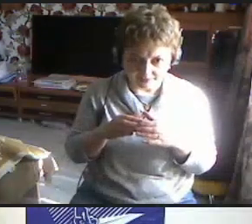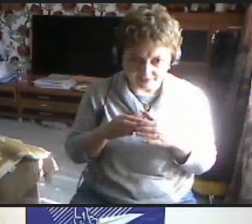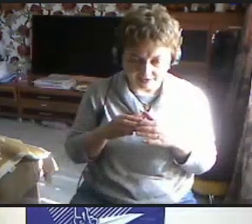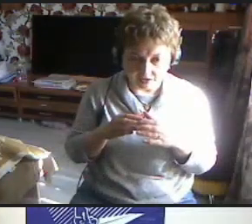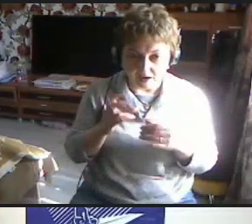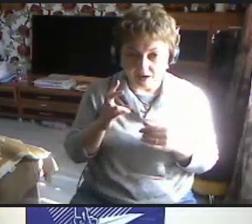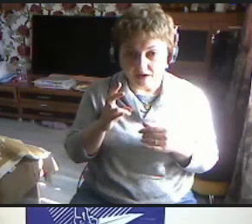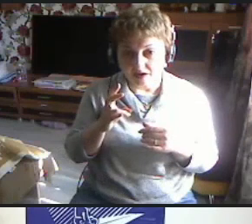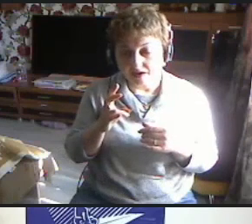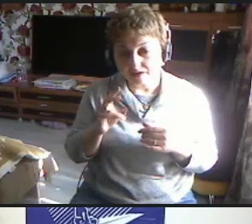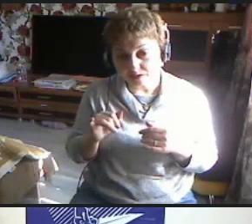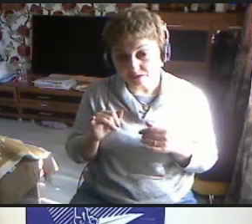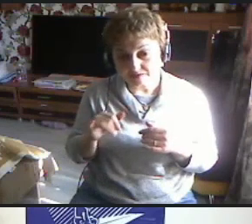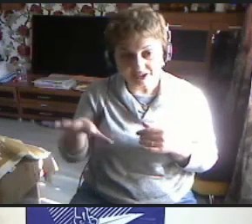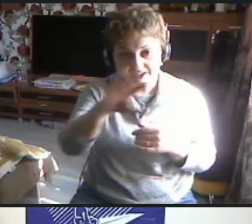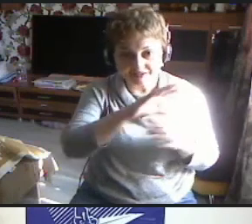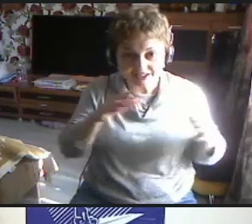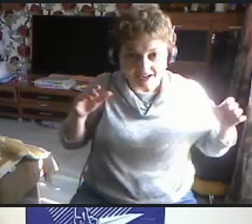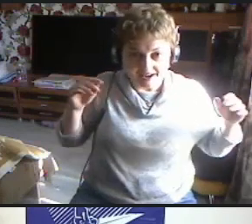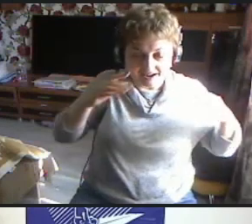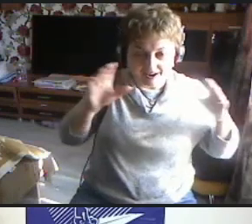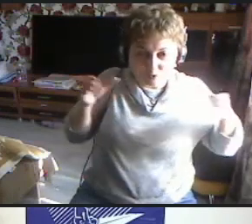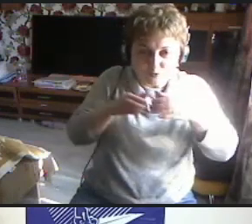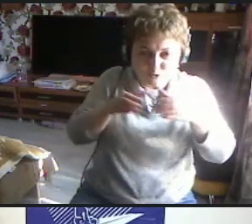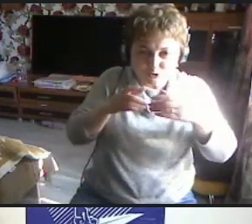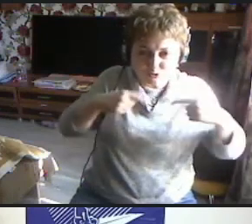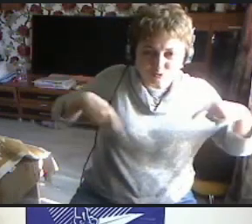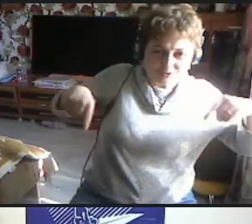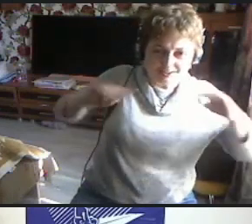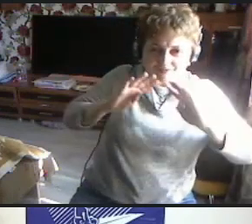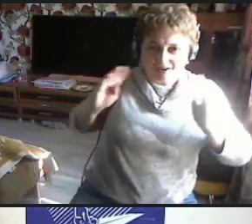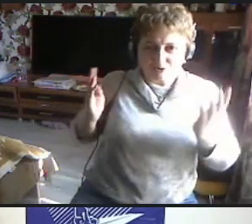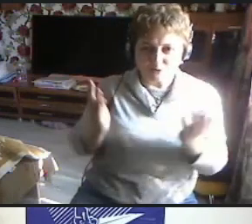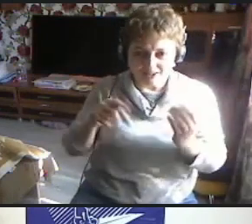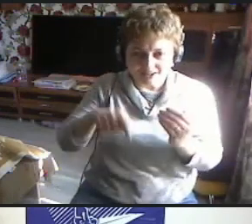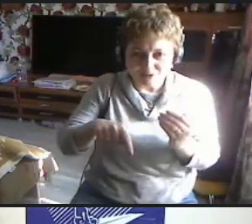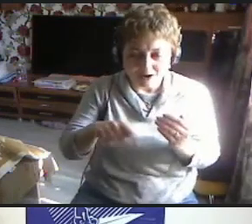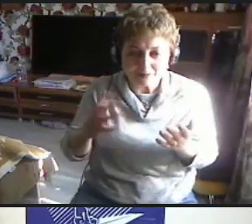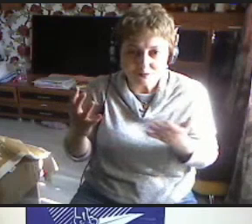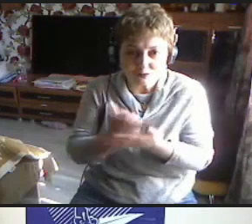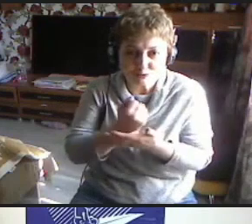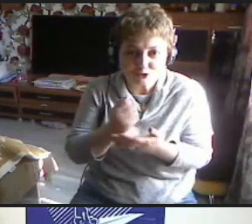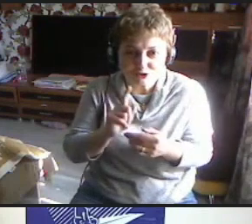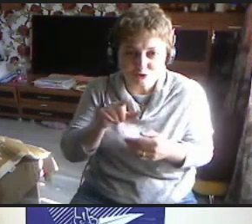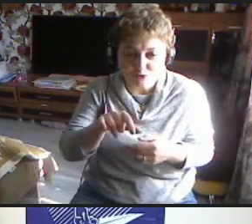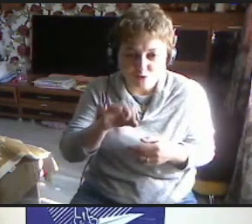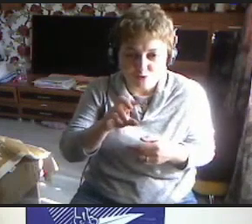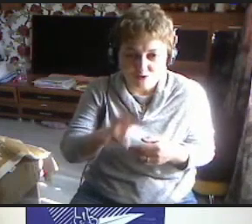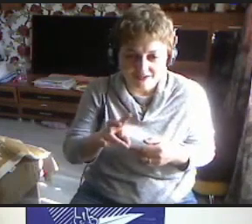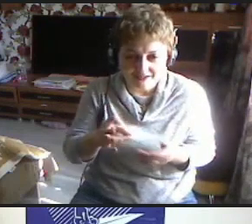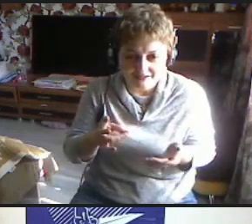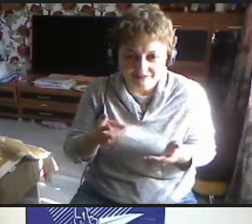И все вокруг него кучкуются. Все вокруг него кучкуются как-то, да, и получается, что вот он, не знаю, такой вот